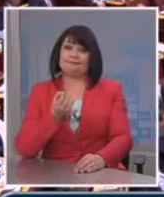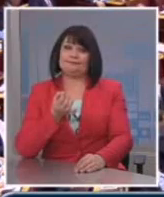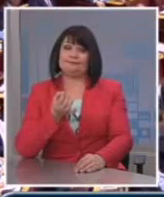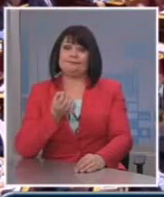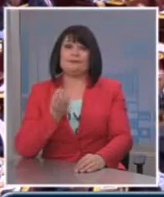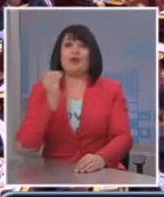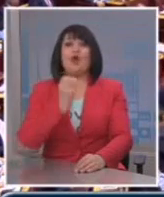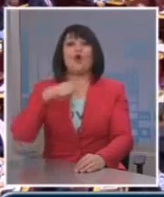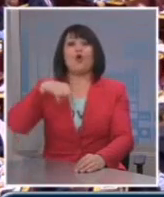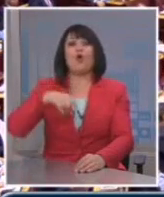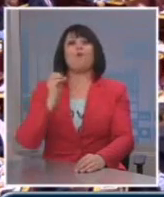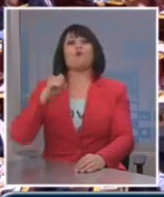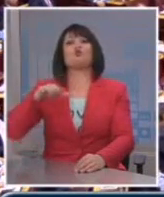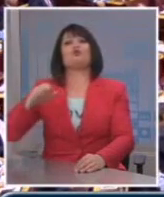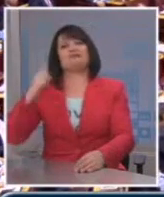οπορτουνιστές και χωρίς ιδεολογία.